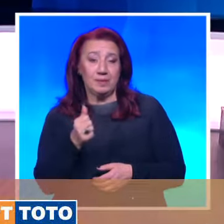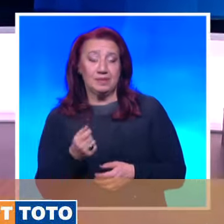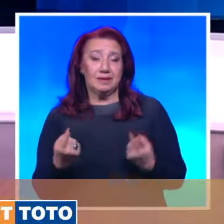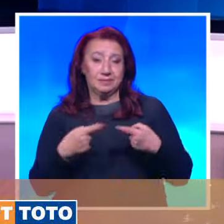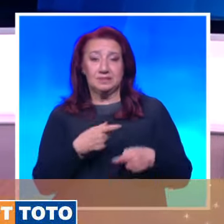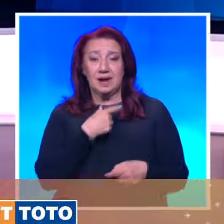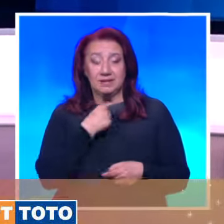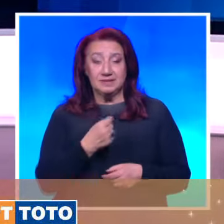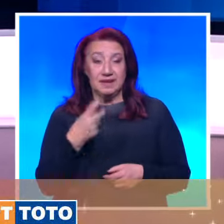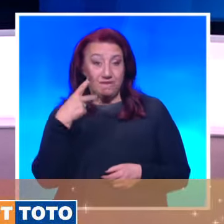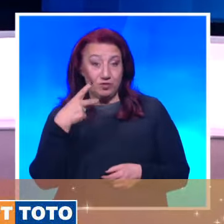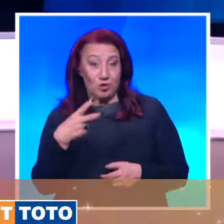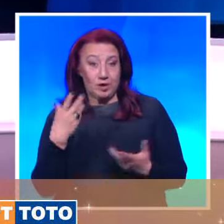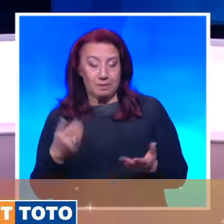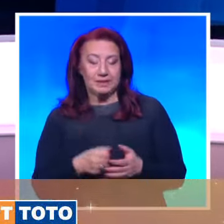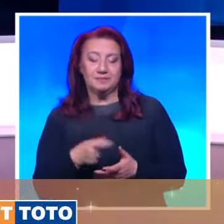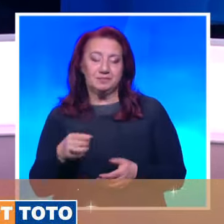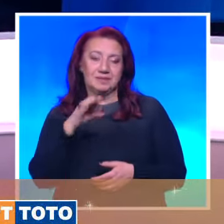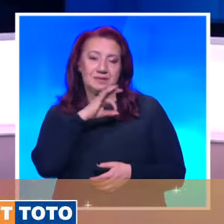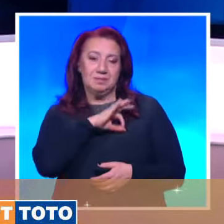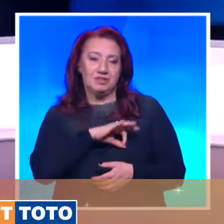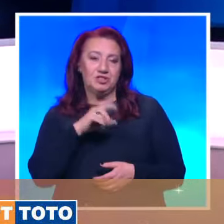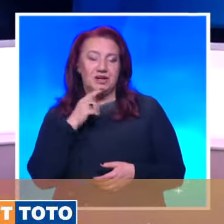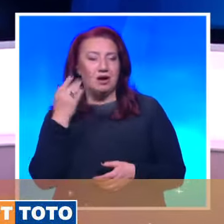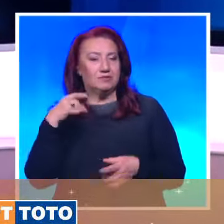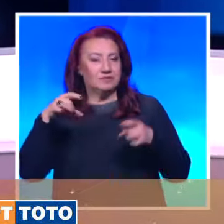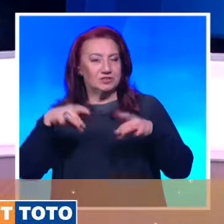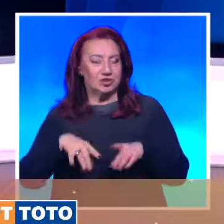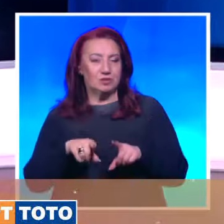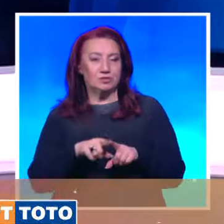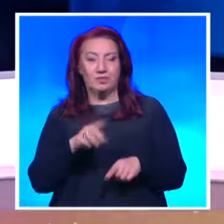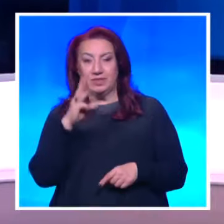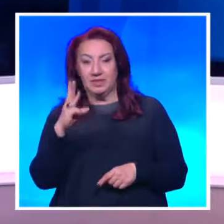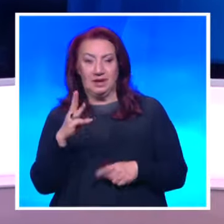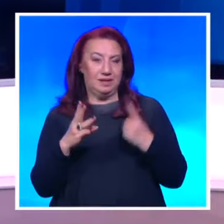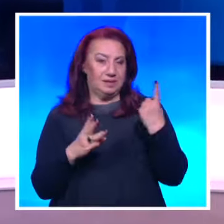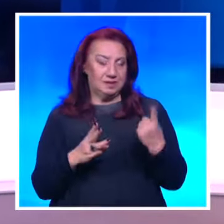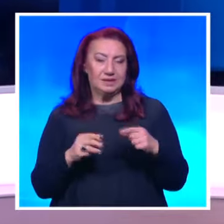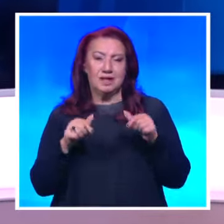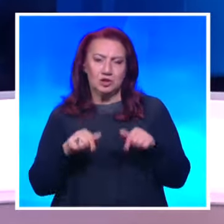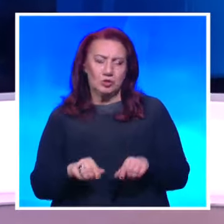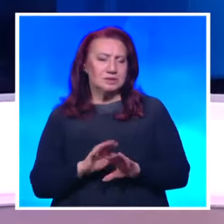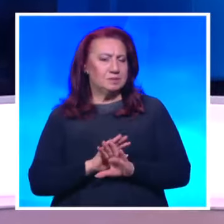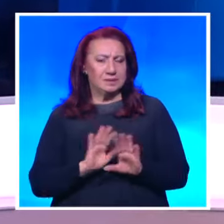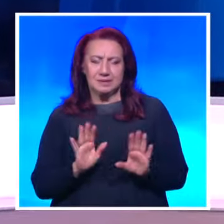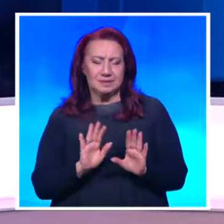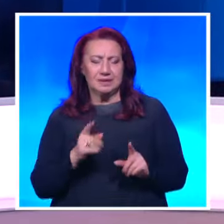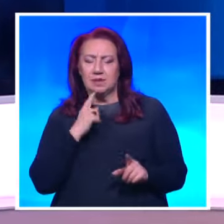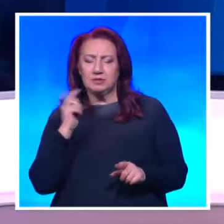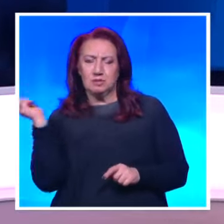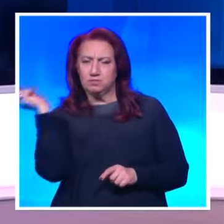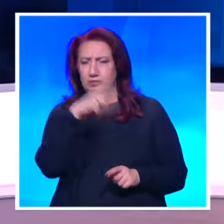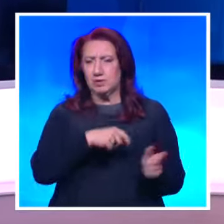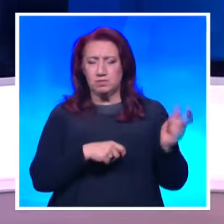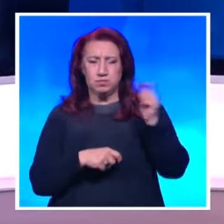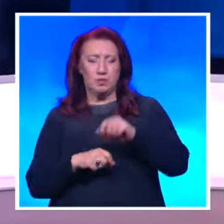Червените спечелиха вечното дерби на старта на плейофите с 3-1. Този път сблъсъкът премина без обстрел с ракети между секторите.